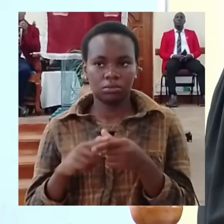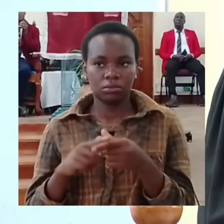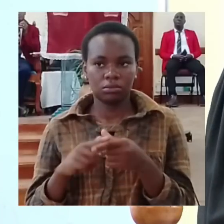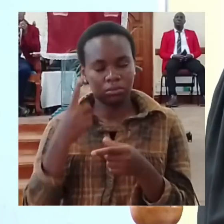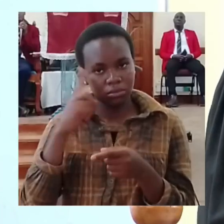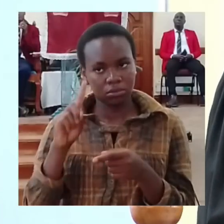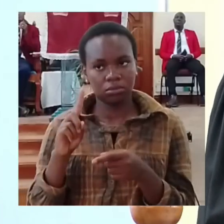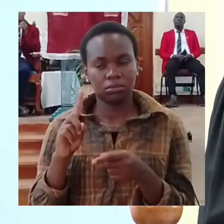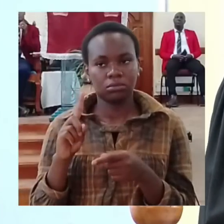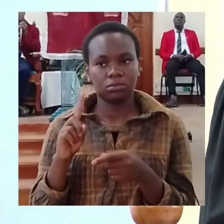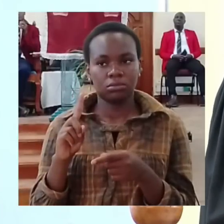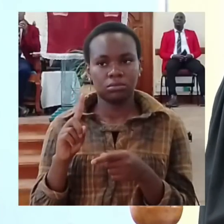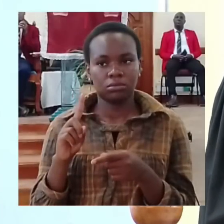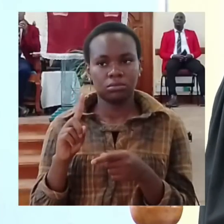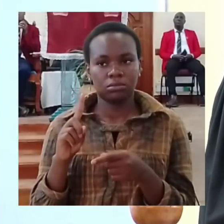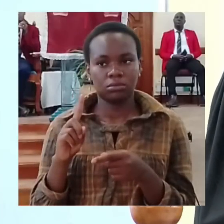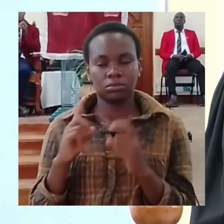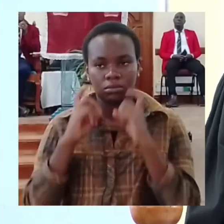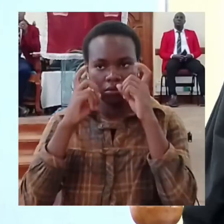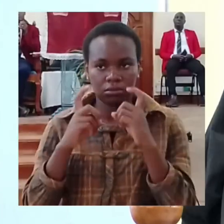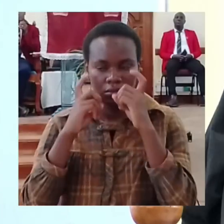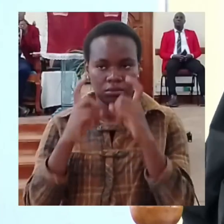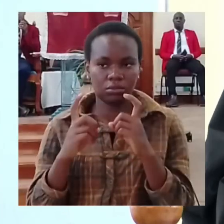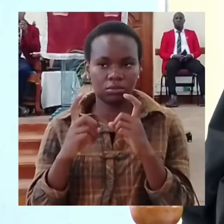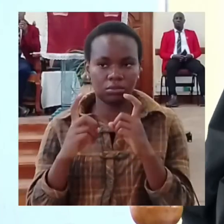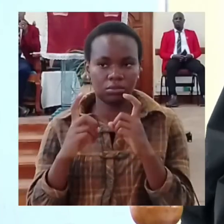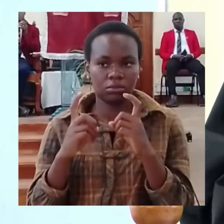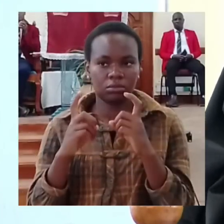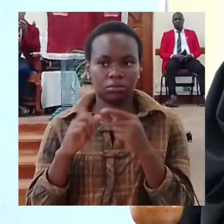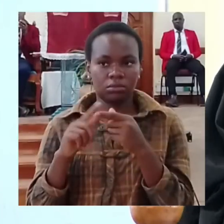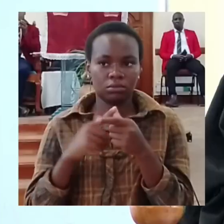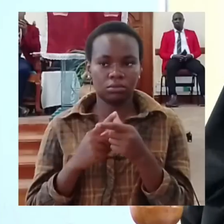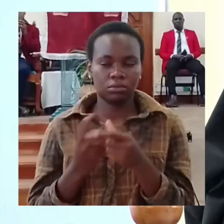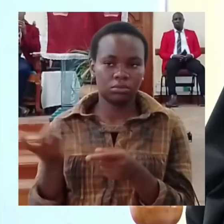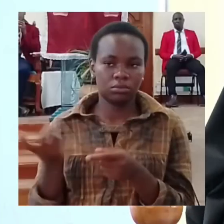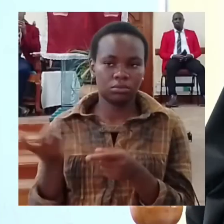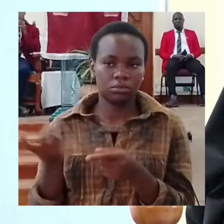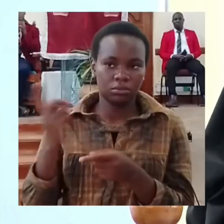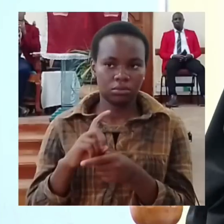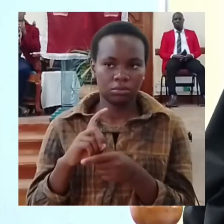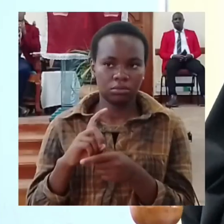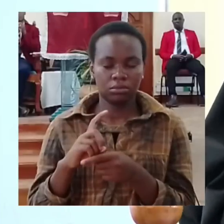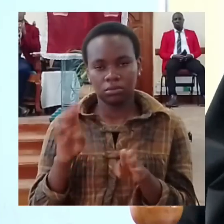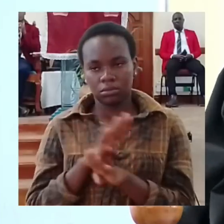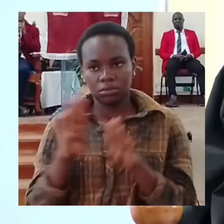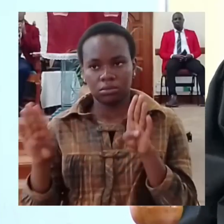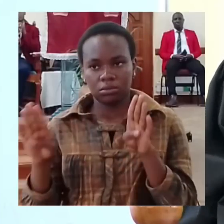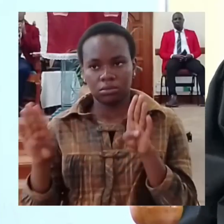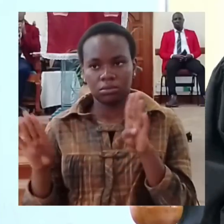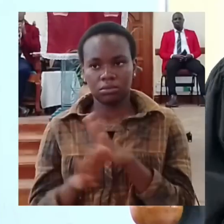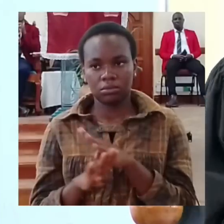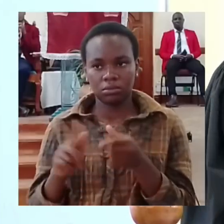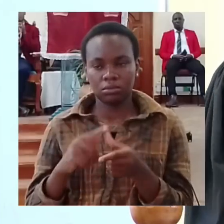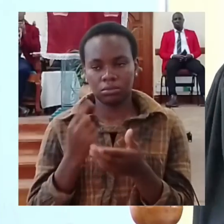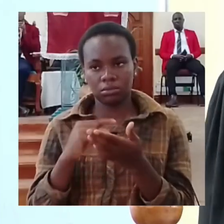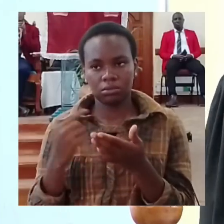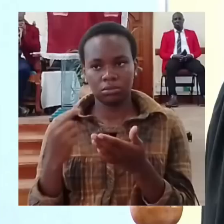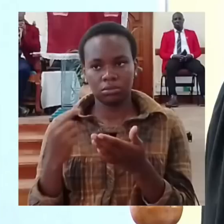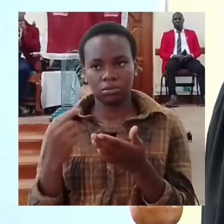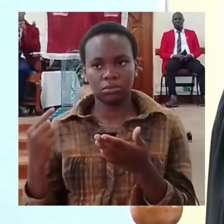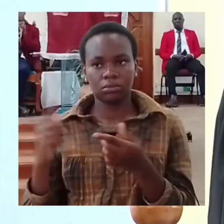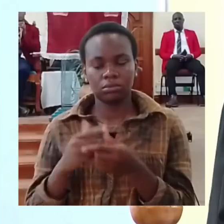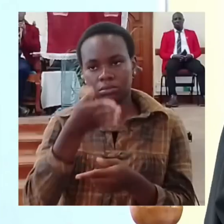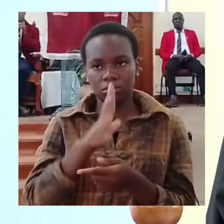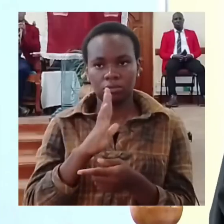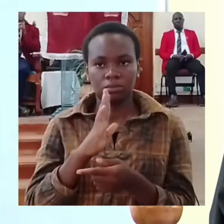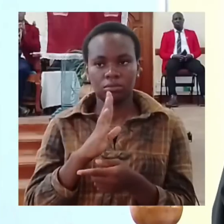For all have sinned and fallen short of the glory of